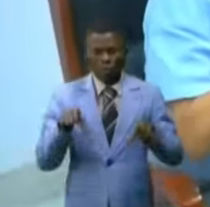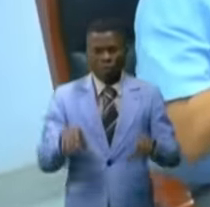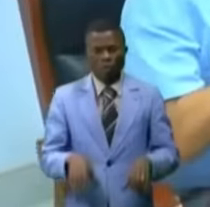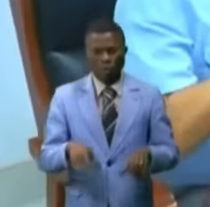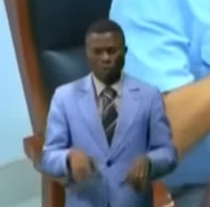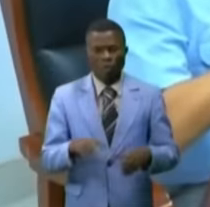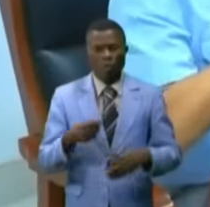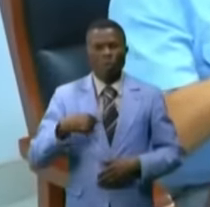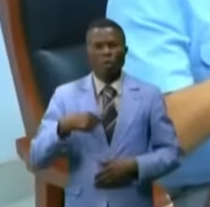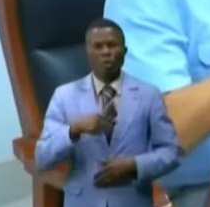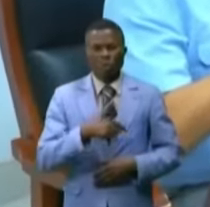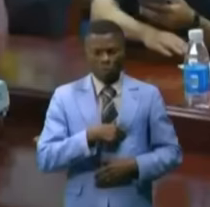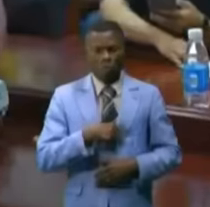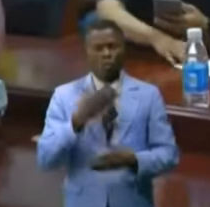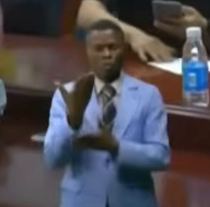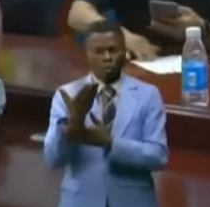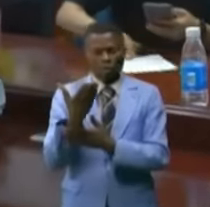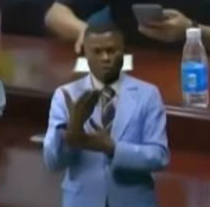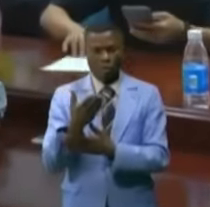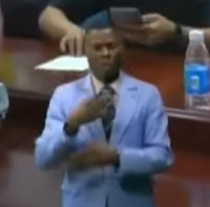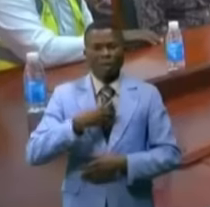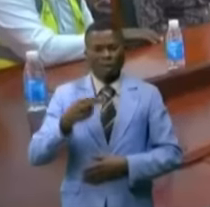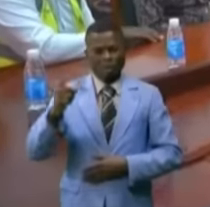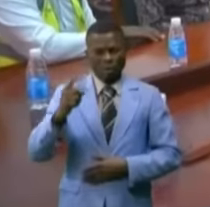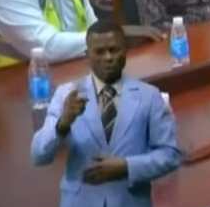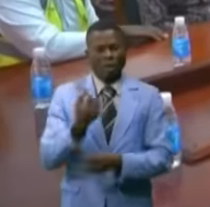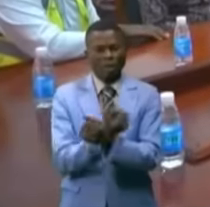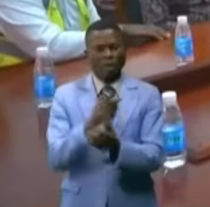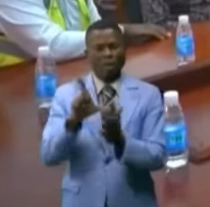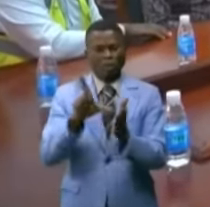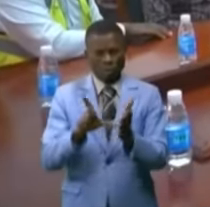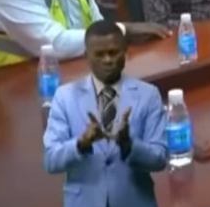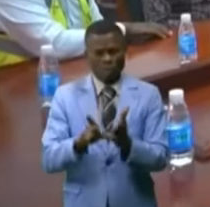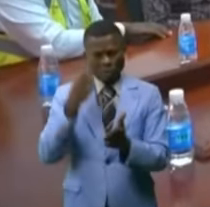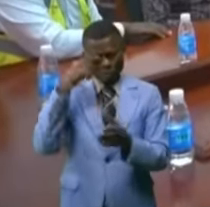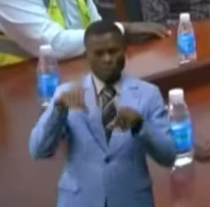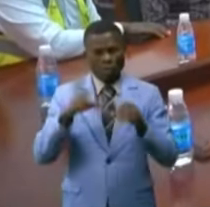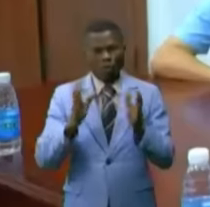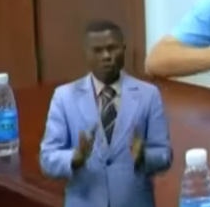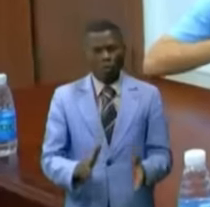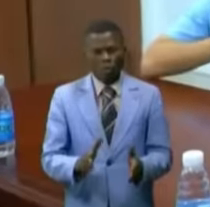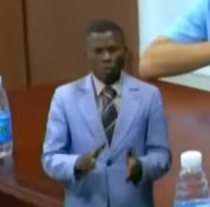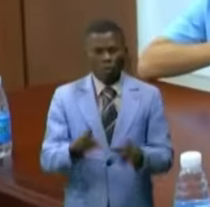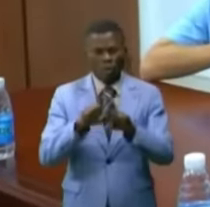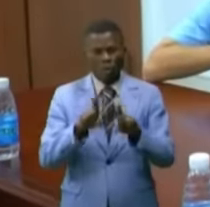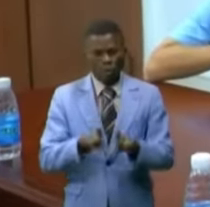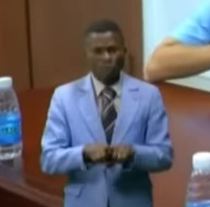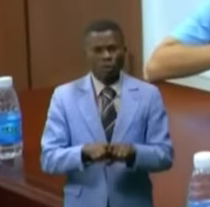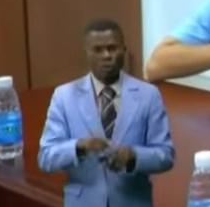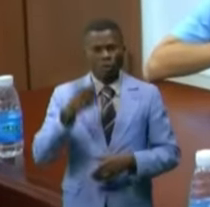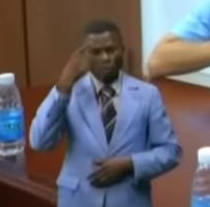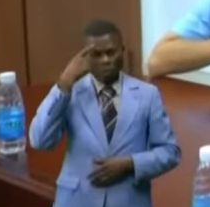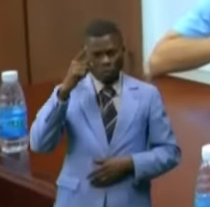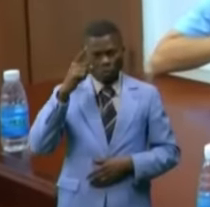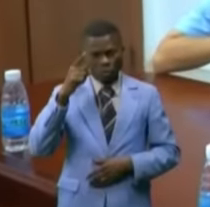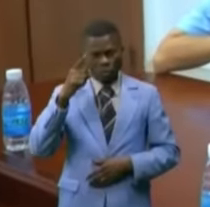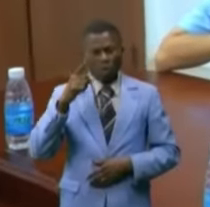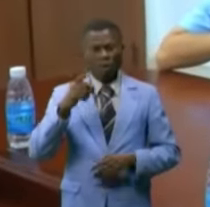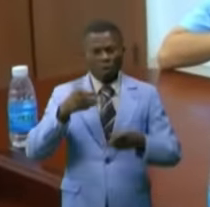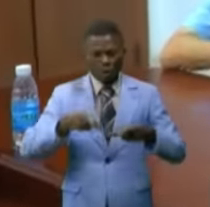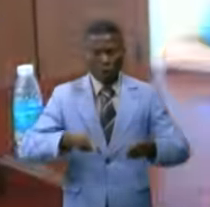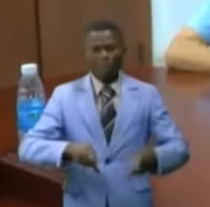Congo. Nous les avons demandé d'appliquer la loi sur la sous-traitance et de pouvoir